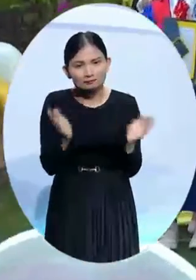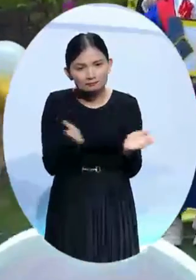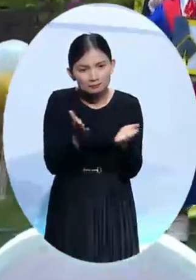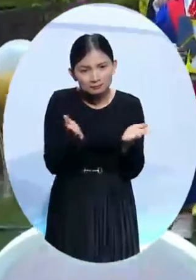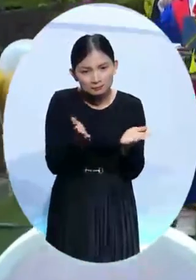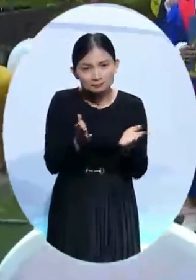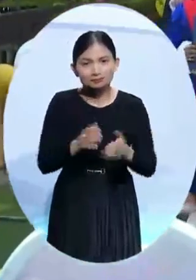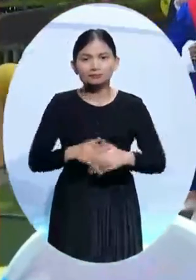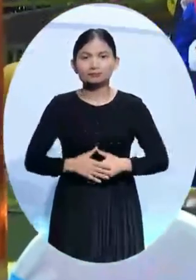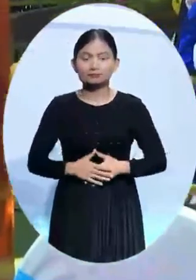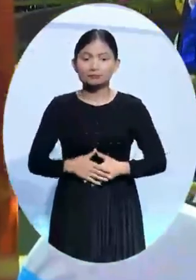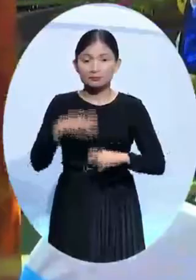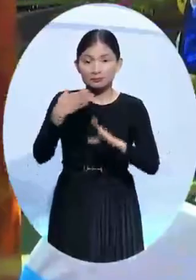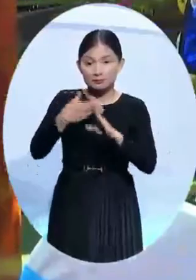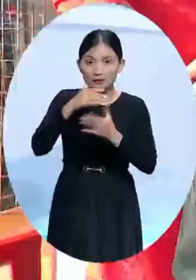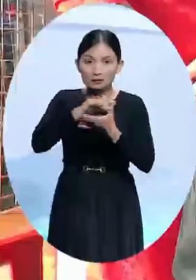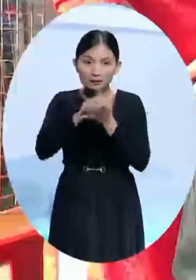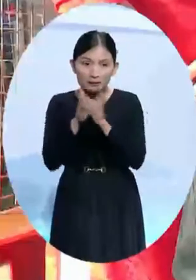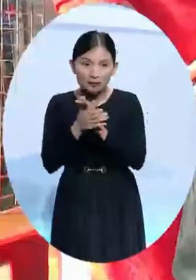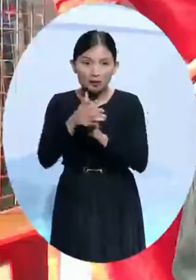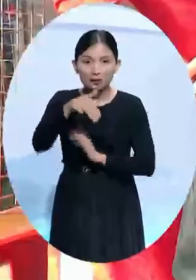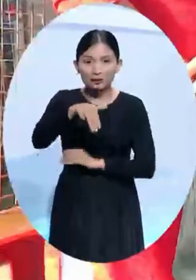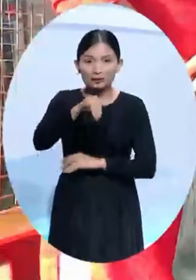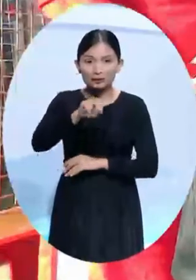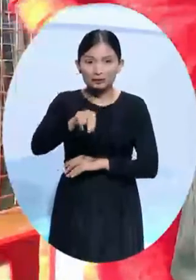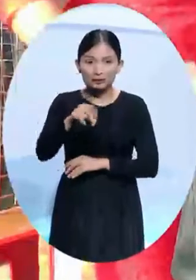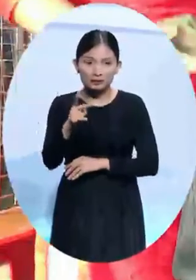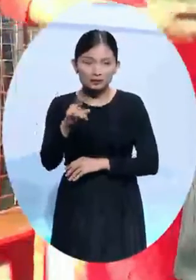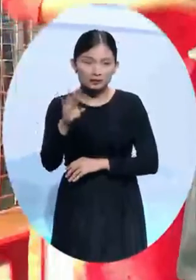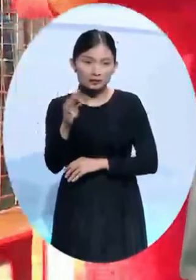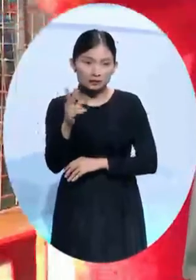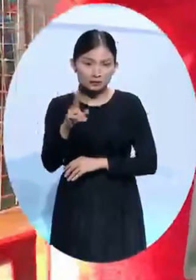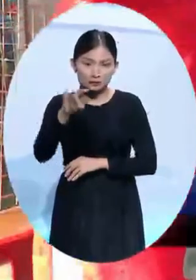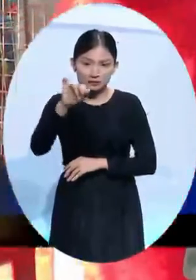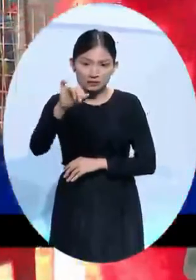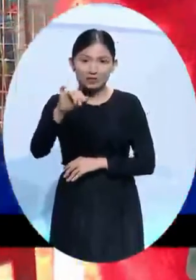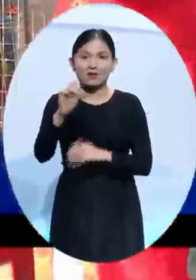Trường Mầm non Minh Thư đã tổ chức lễ tri ân cho các bé lớp lá năm học